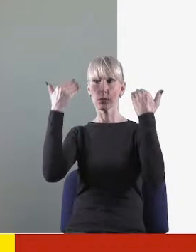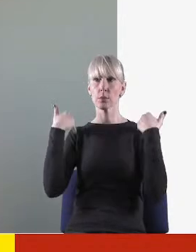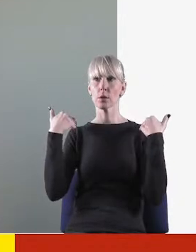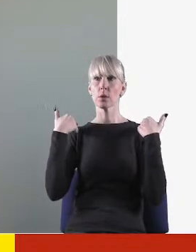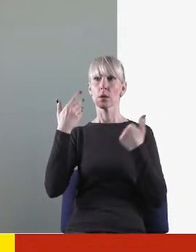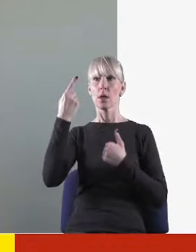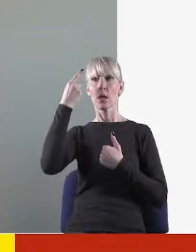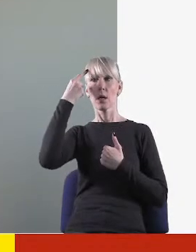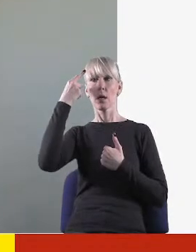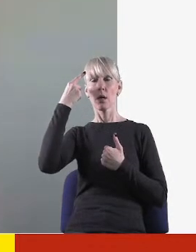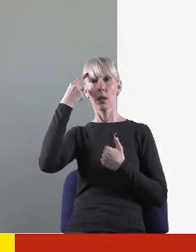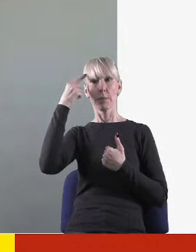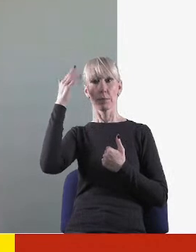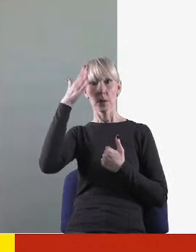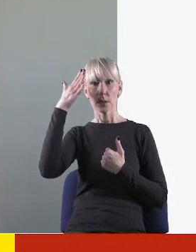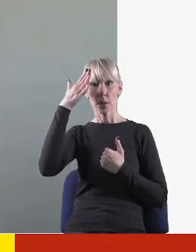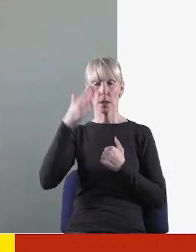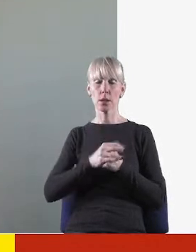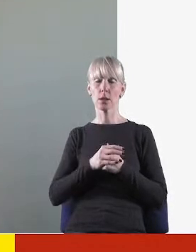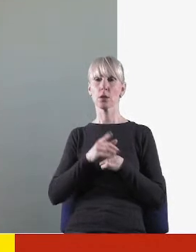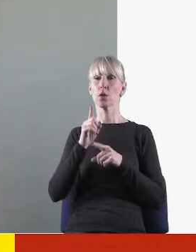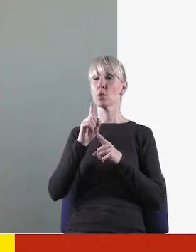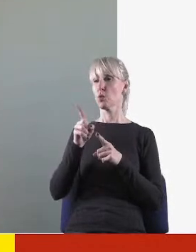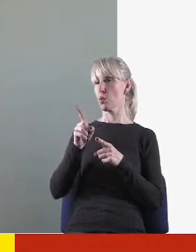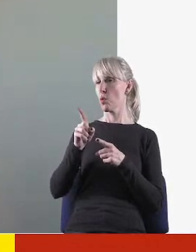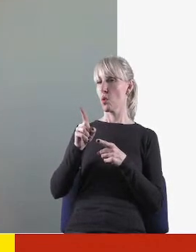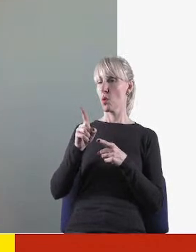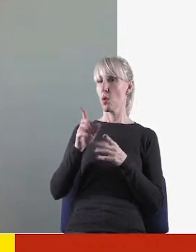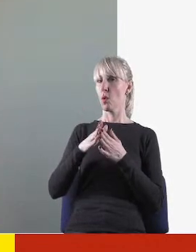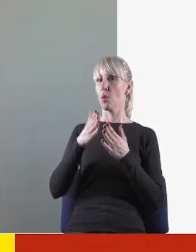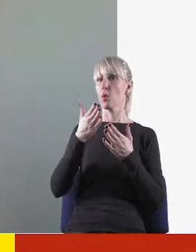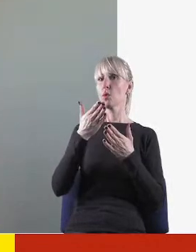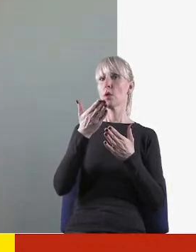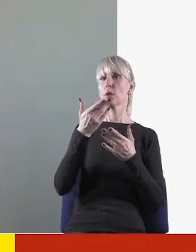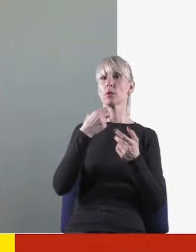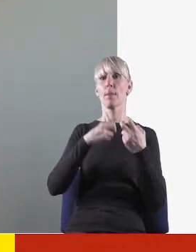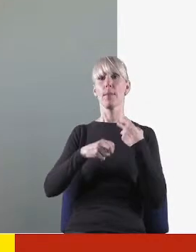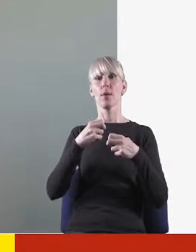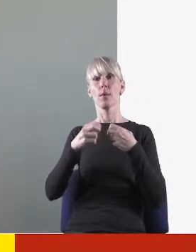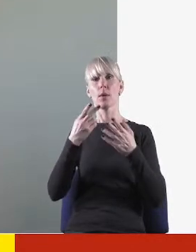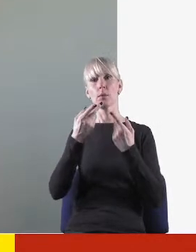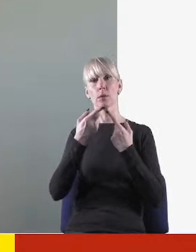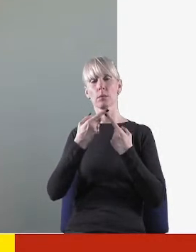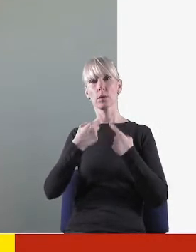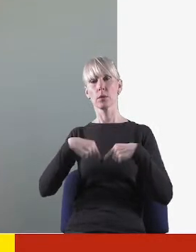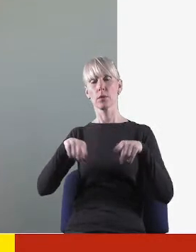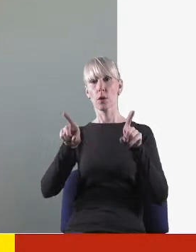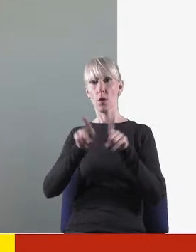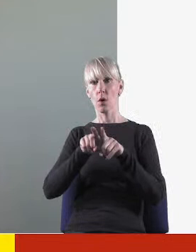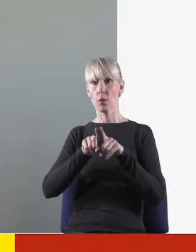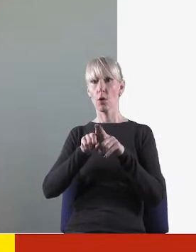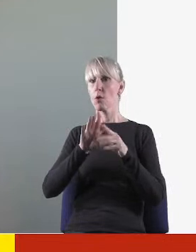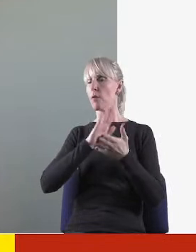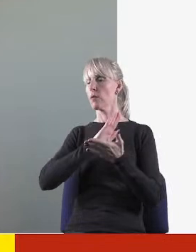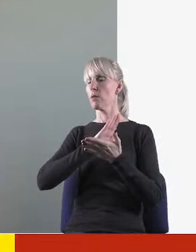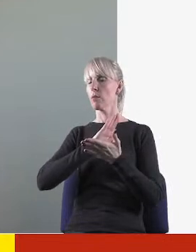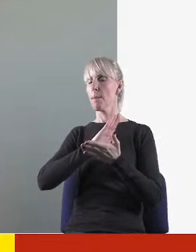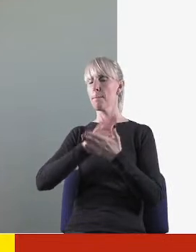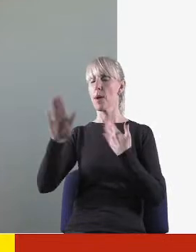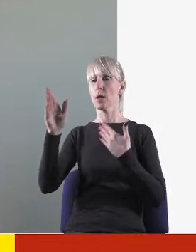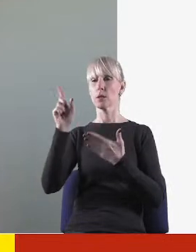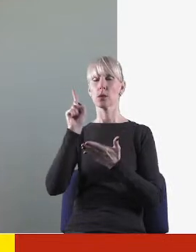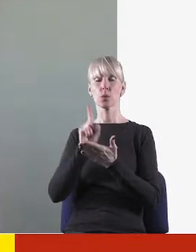rzeczywiście pojawiły się problemy z wyłonieniem wykonawców. Dwa razy bezskutecznie